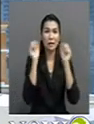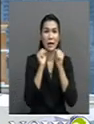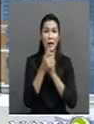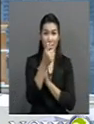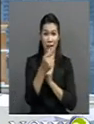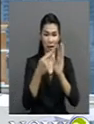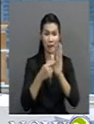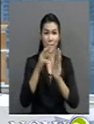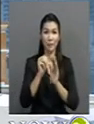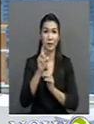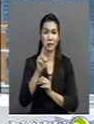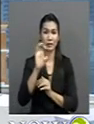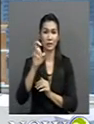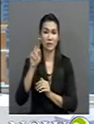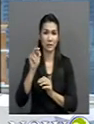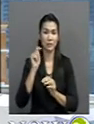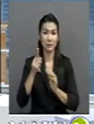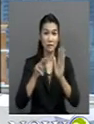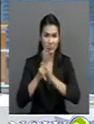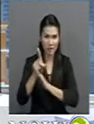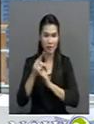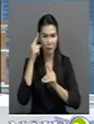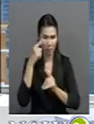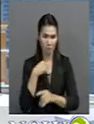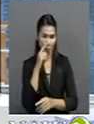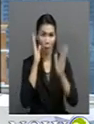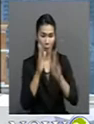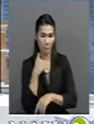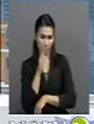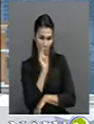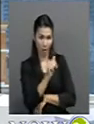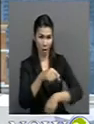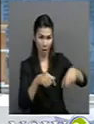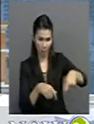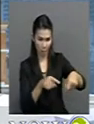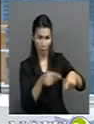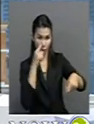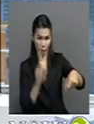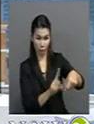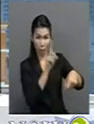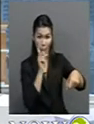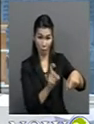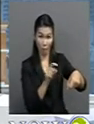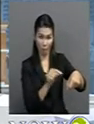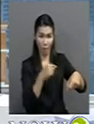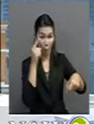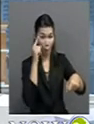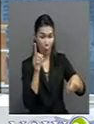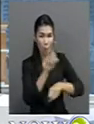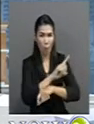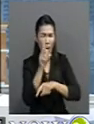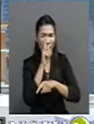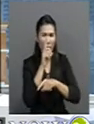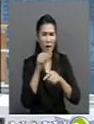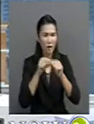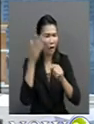ไปพบกระเป๋าใบหนึ่งมันมีรูปลักษณ์น่าสงสัยวางเอาไว้ใกล้ๆกับวันเกิดเหตุ1ปีเหตุ